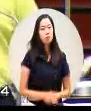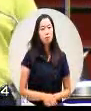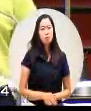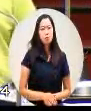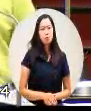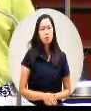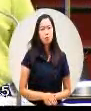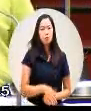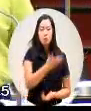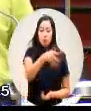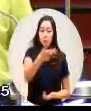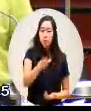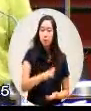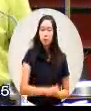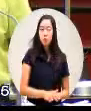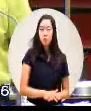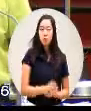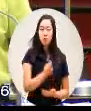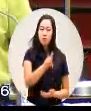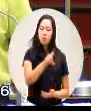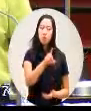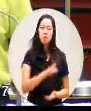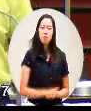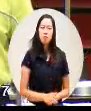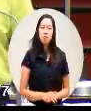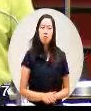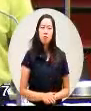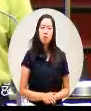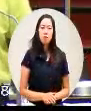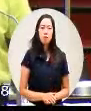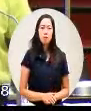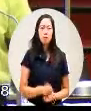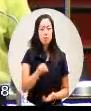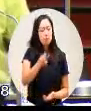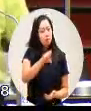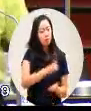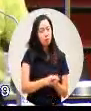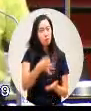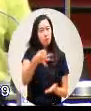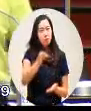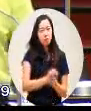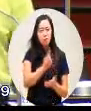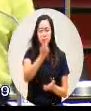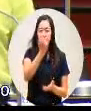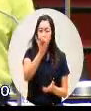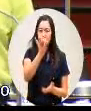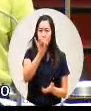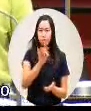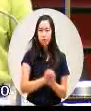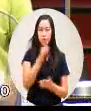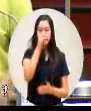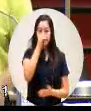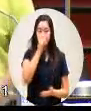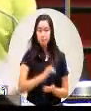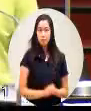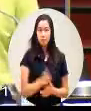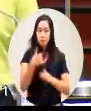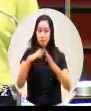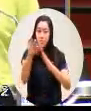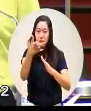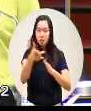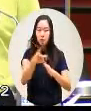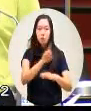200块水费交1200人，一水费100块，啊，你好爱多添